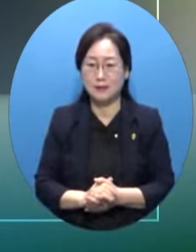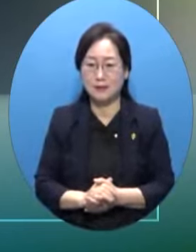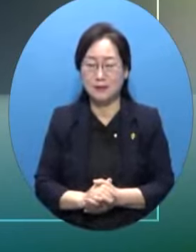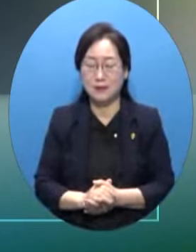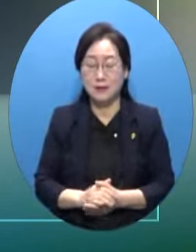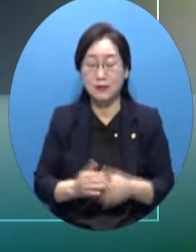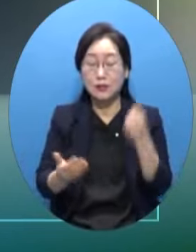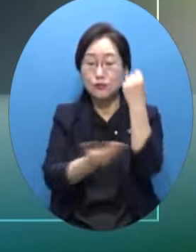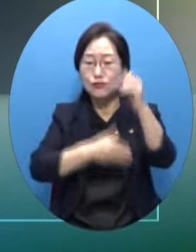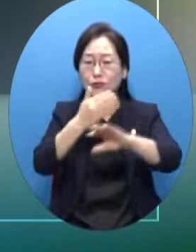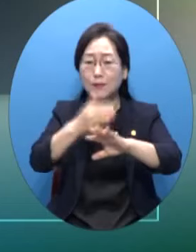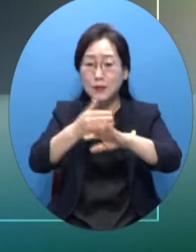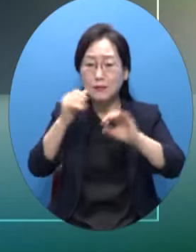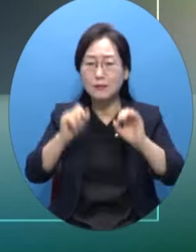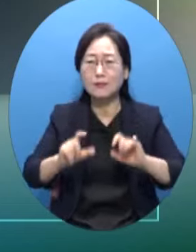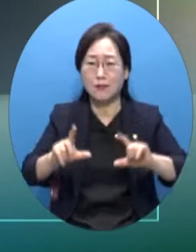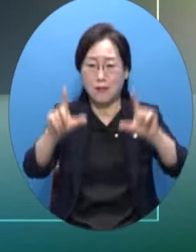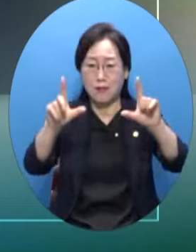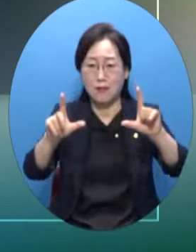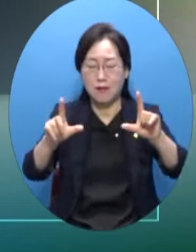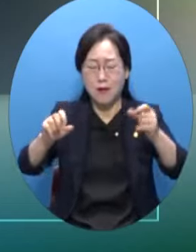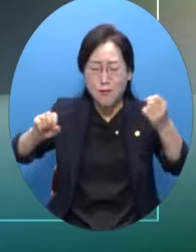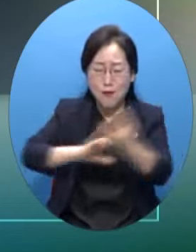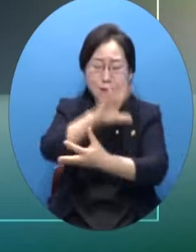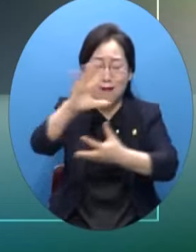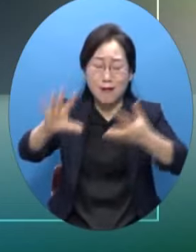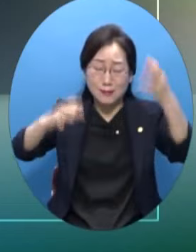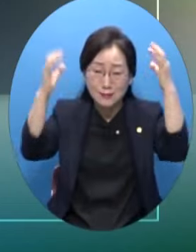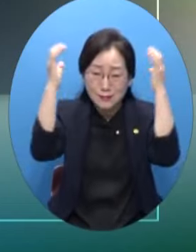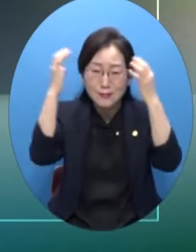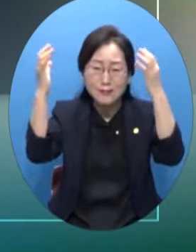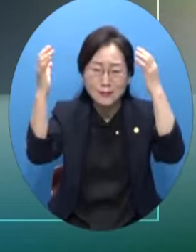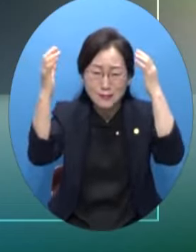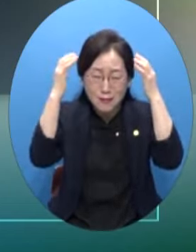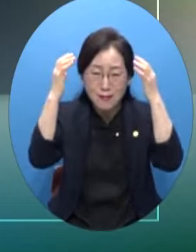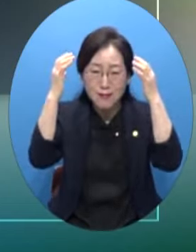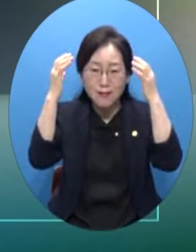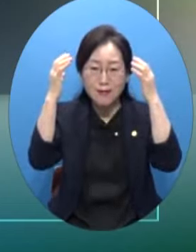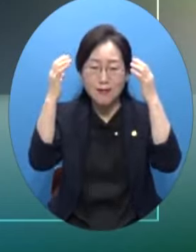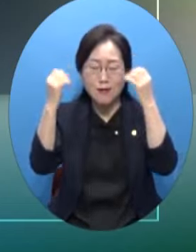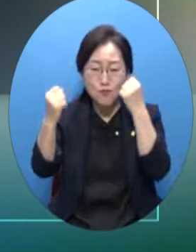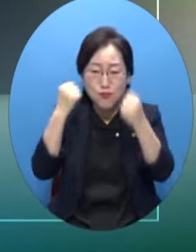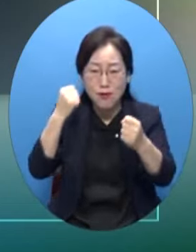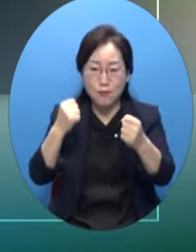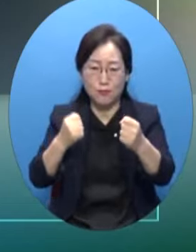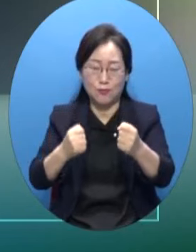그래서 이 추수감사절은 환난 중에 고난 중에 정해진 절기입니다.